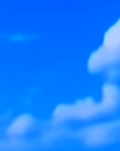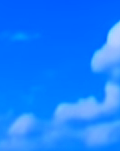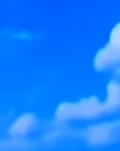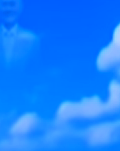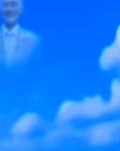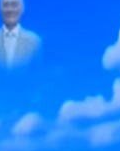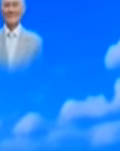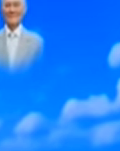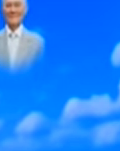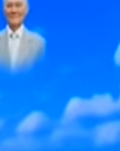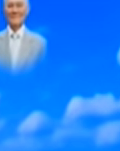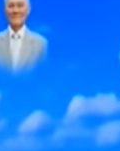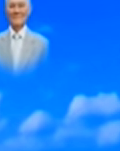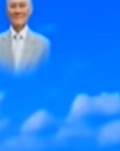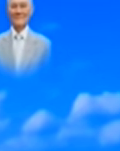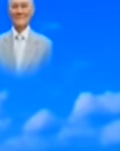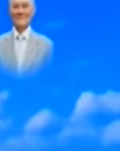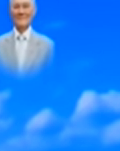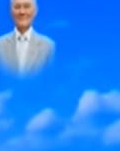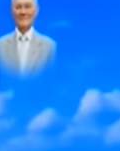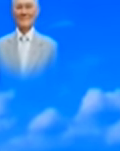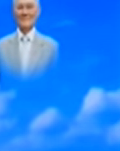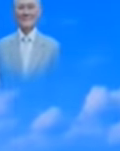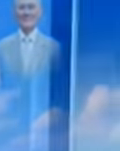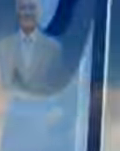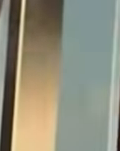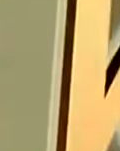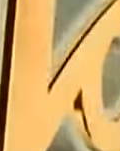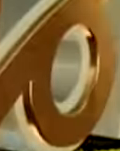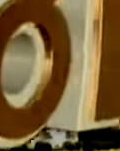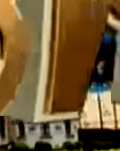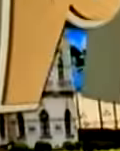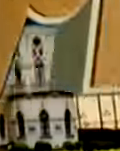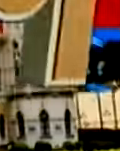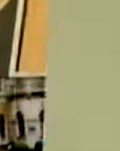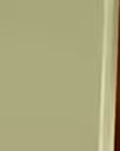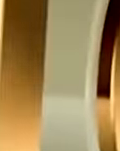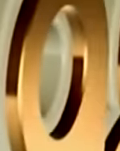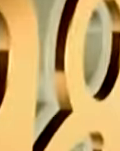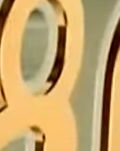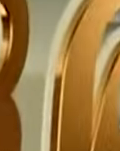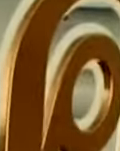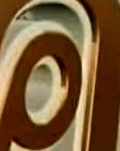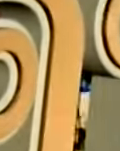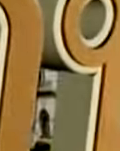พอจะสร้างฝันให้เป็นไปแต่หากเราร่วม